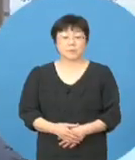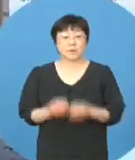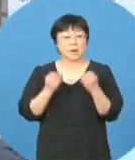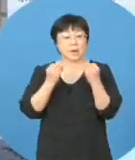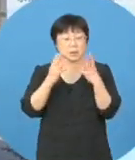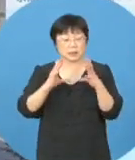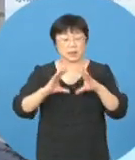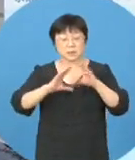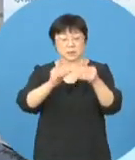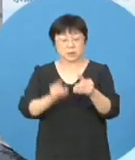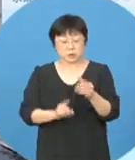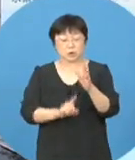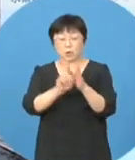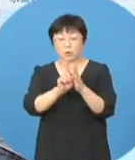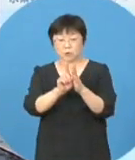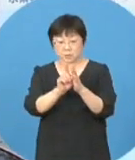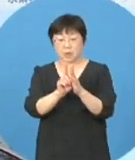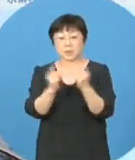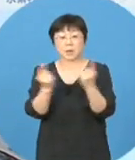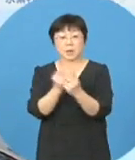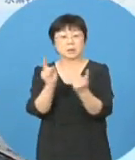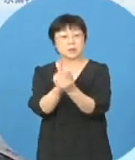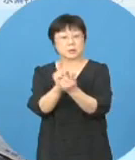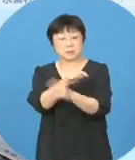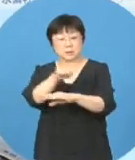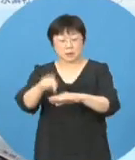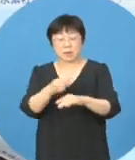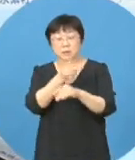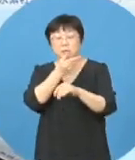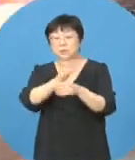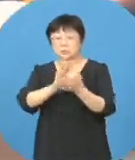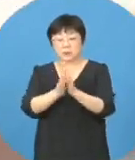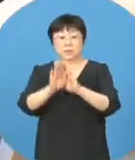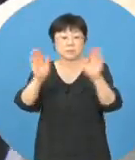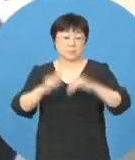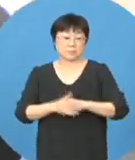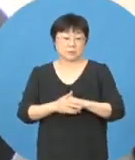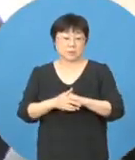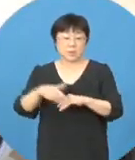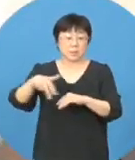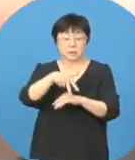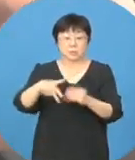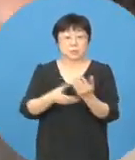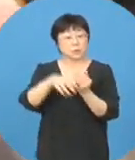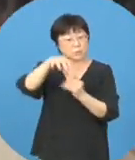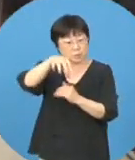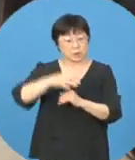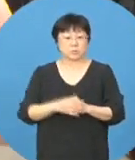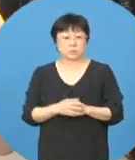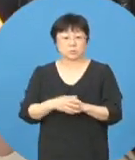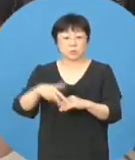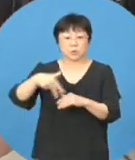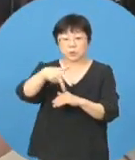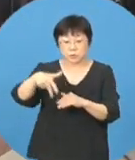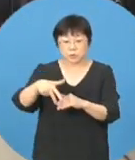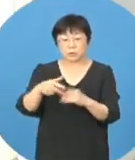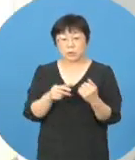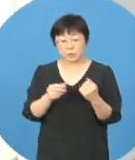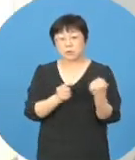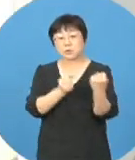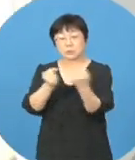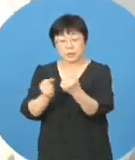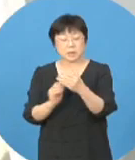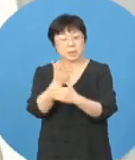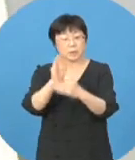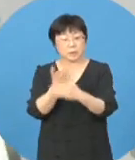新しい地球温暖化対策が徳島で始まりました。それが水素ステーション。水素で走る車に